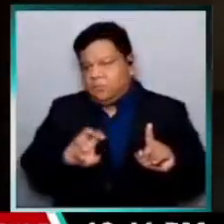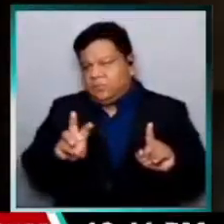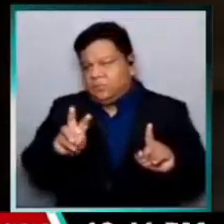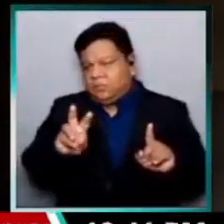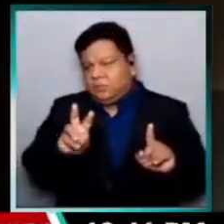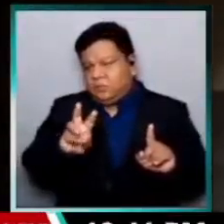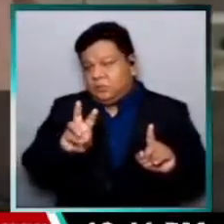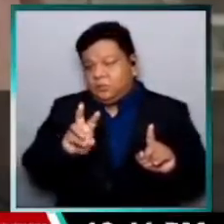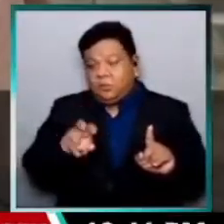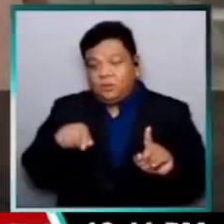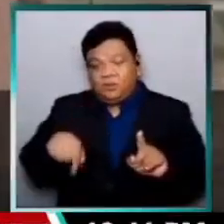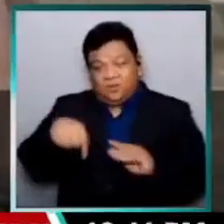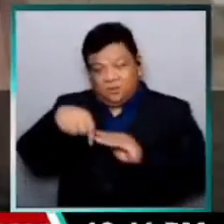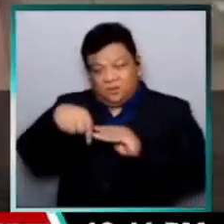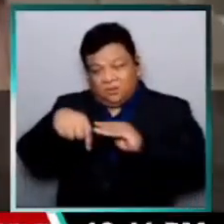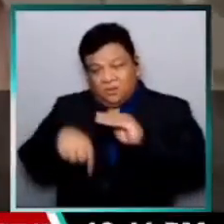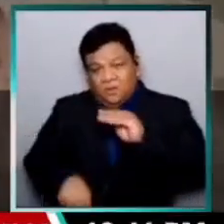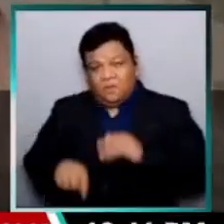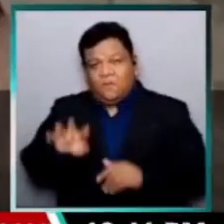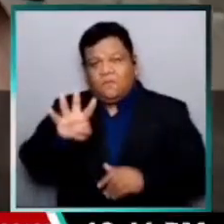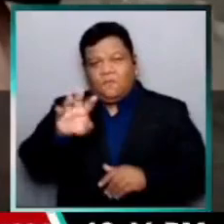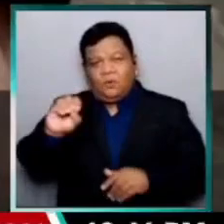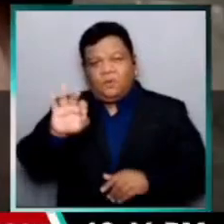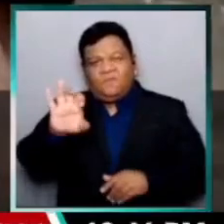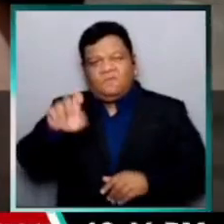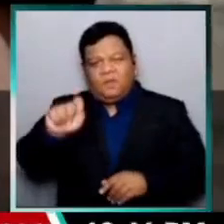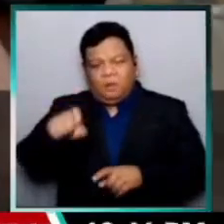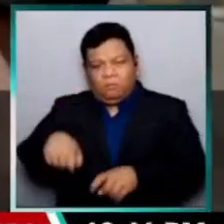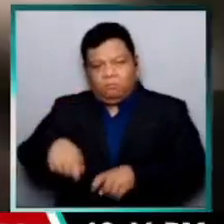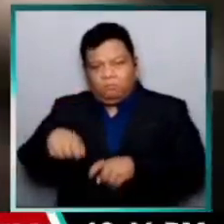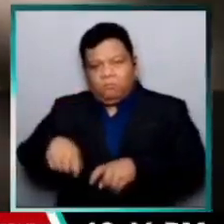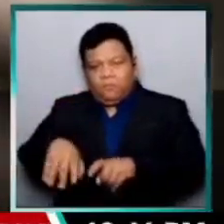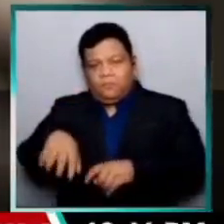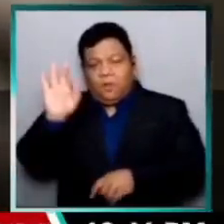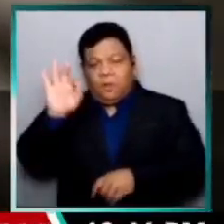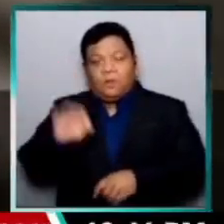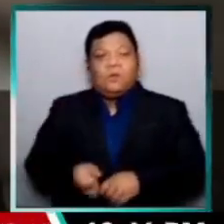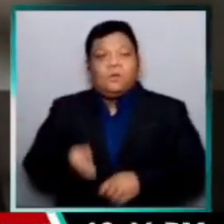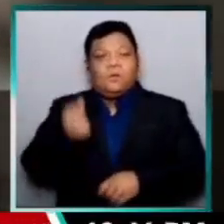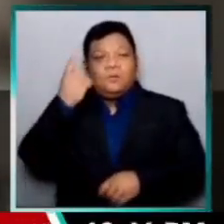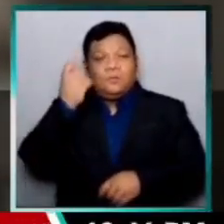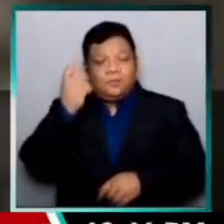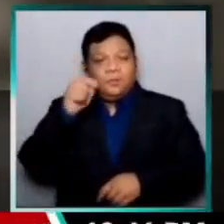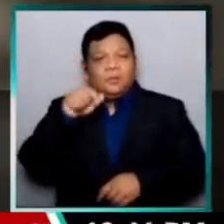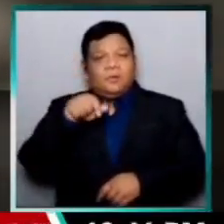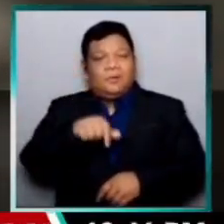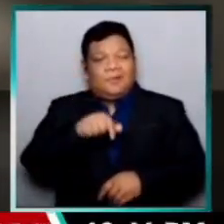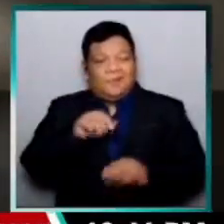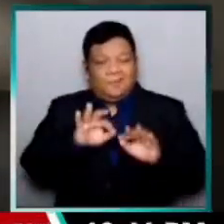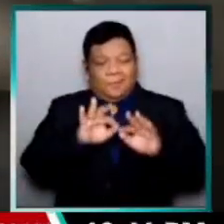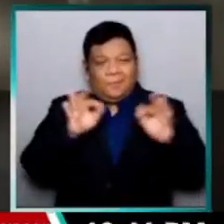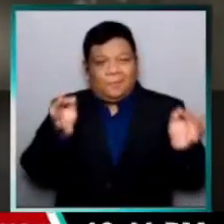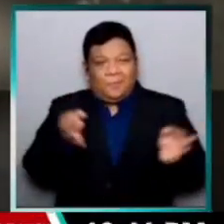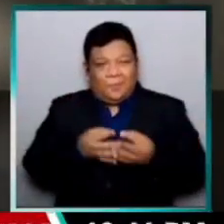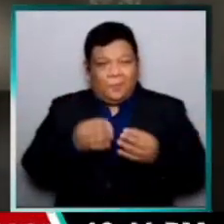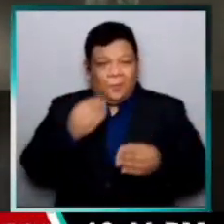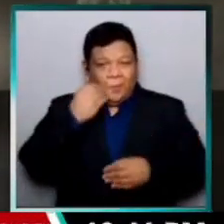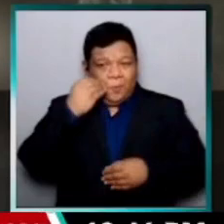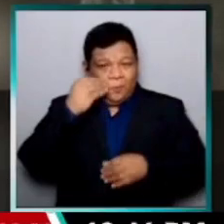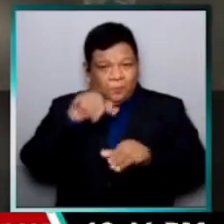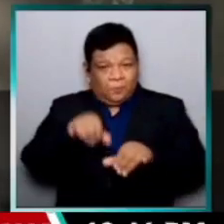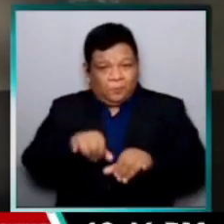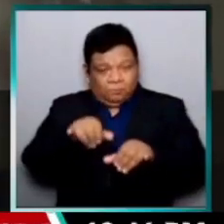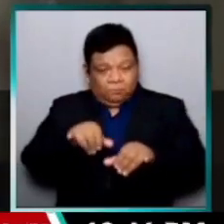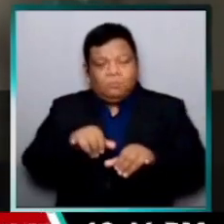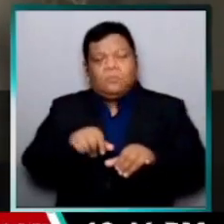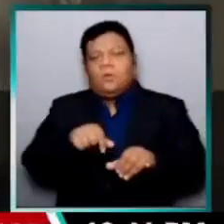40 talampakan ang lalim. Mula sa Center Island kung saan nakatira ang mag-anak, humigit kumulang 25